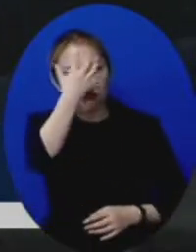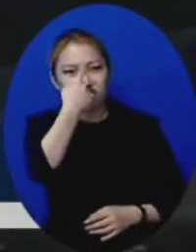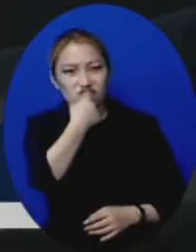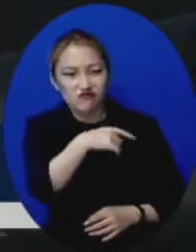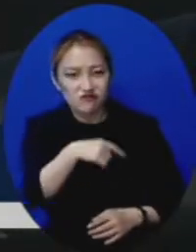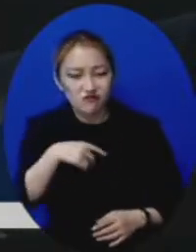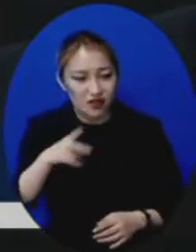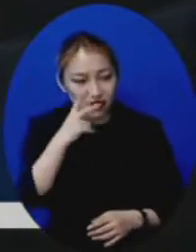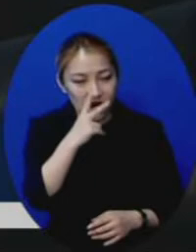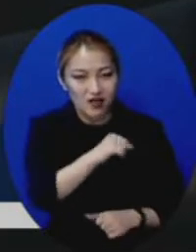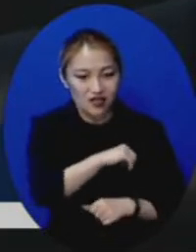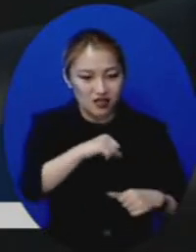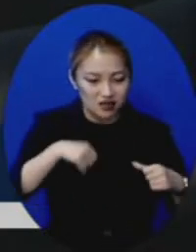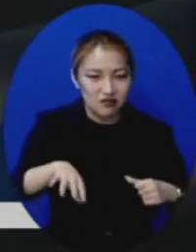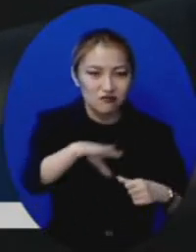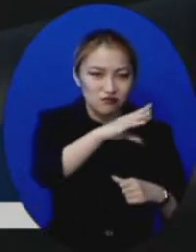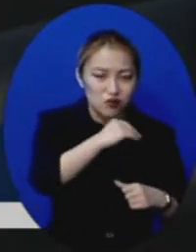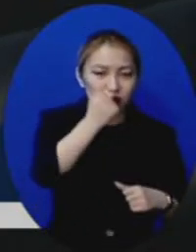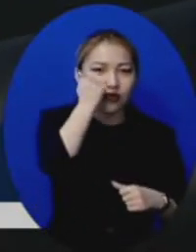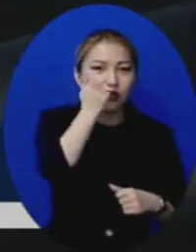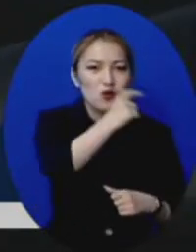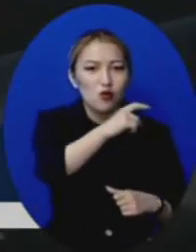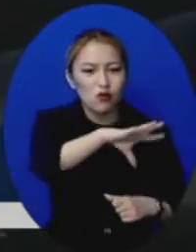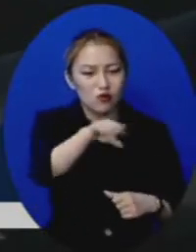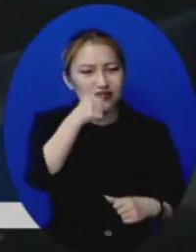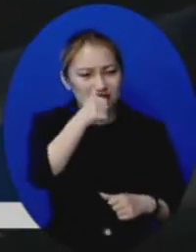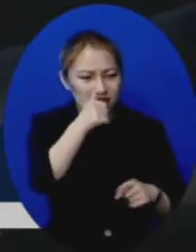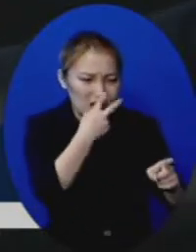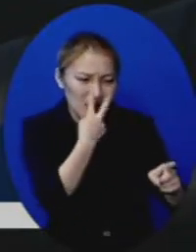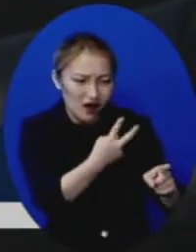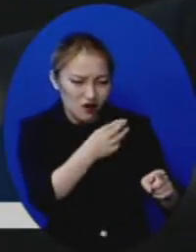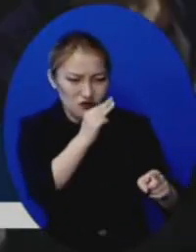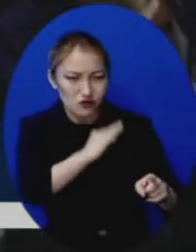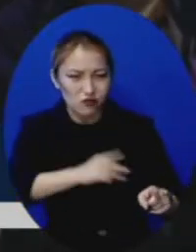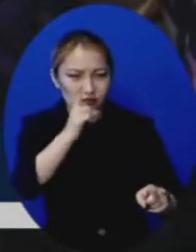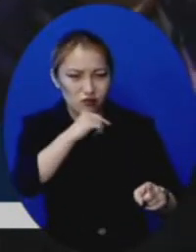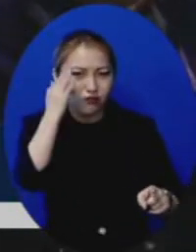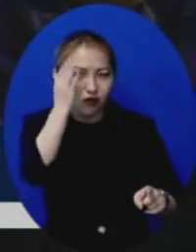нь ард түмнээ ахмадуудаа ер нь бодож ажиллах хэрэгтэй байна.